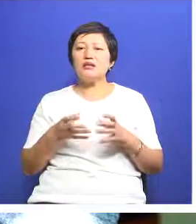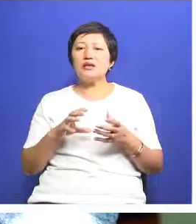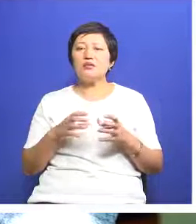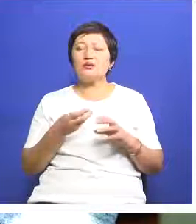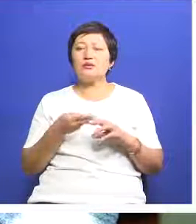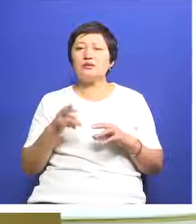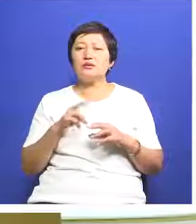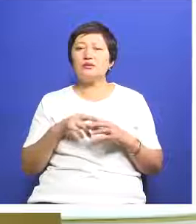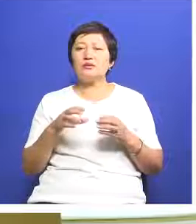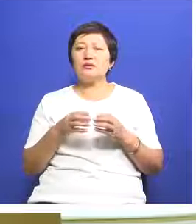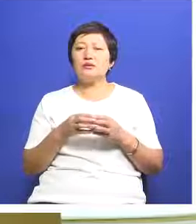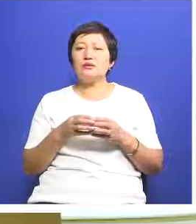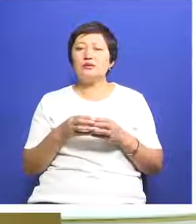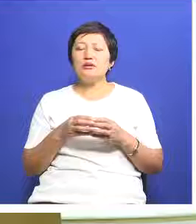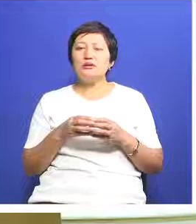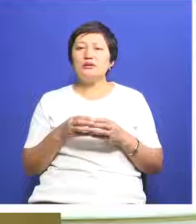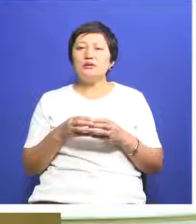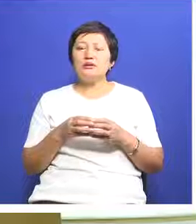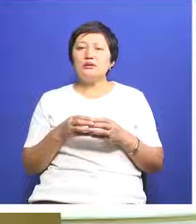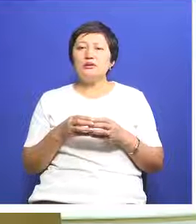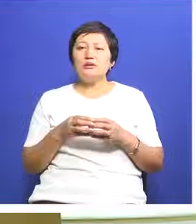қожалықтарда, сосын жаңағы